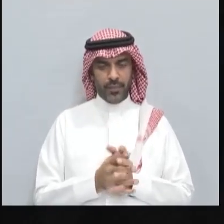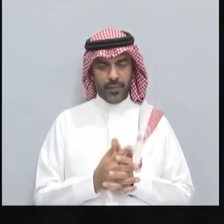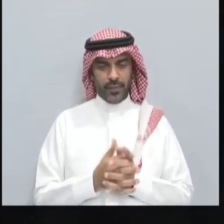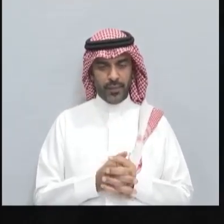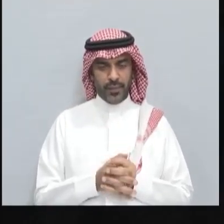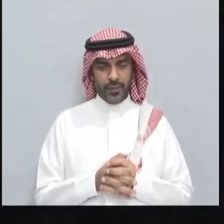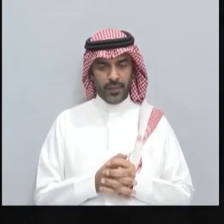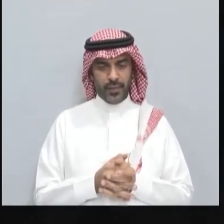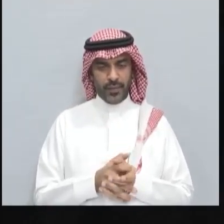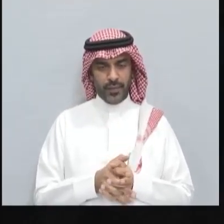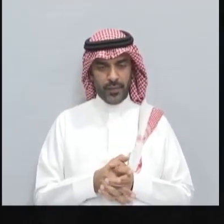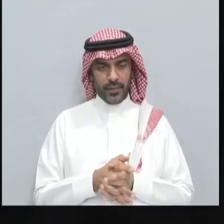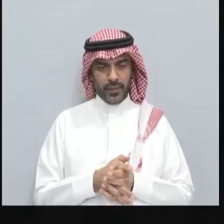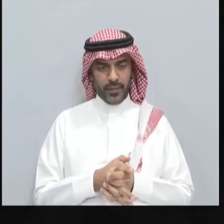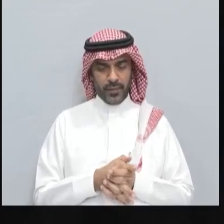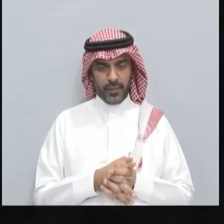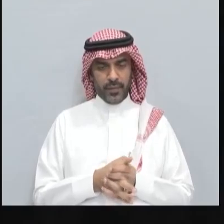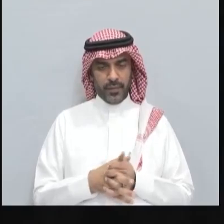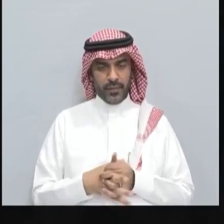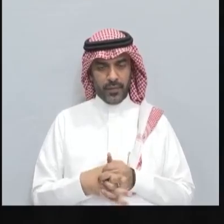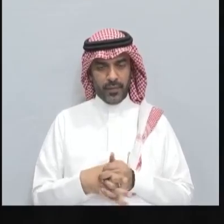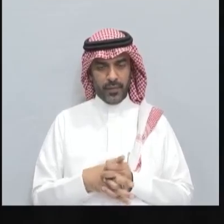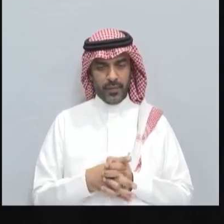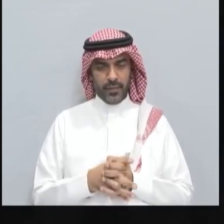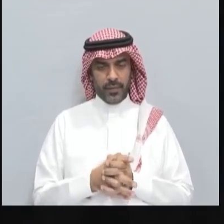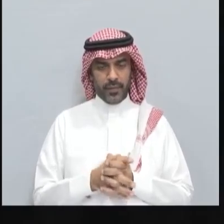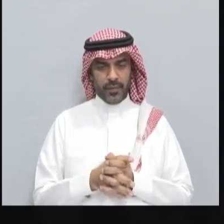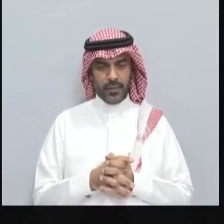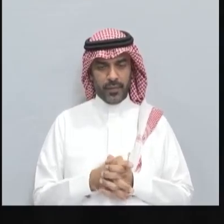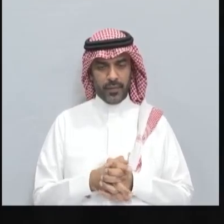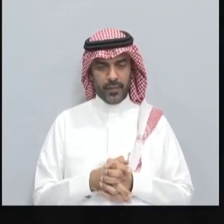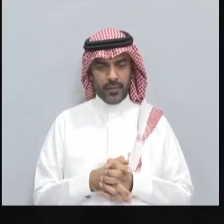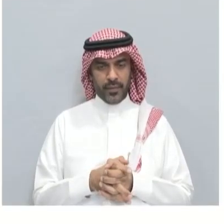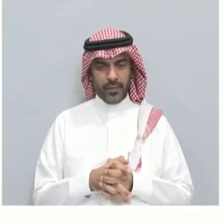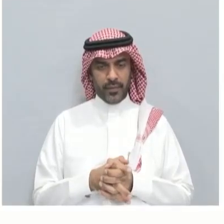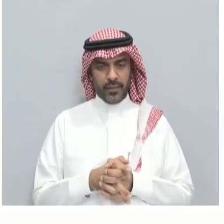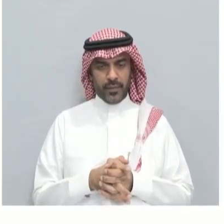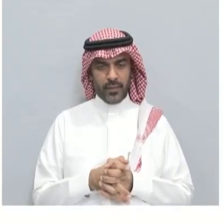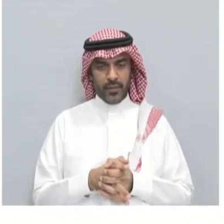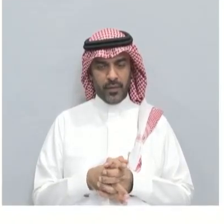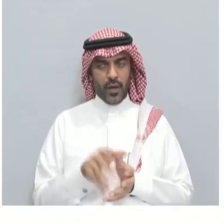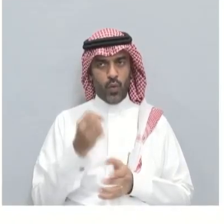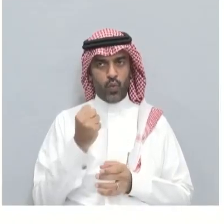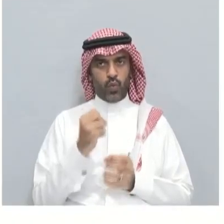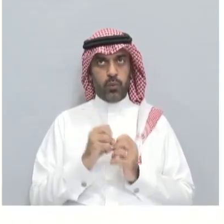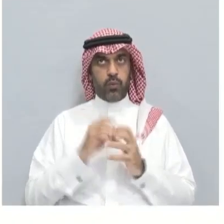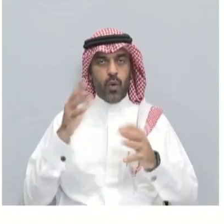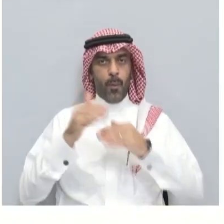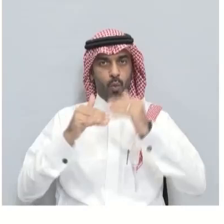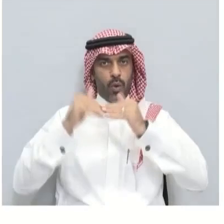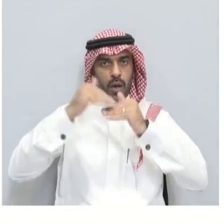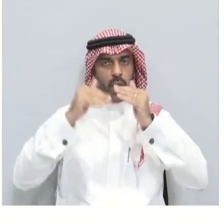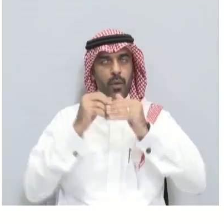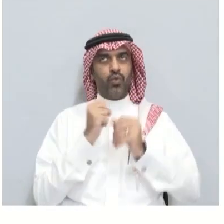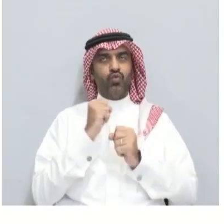المكونات ال او مكونات السهاره هي ماذا قليله السلكه لكن هذه ثورانها ماذا شديد جدا اذا